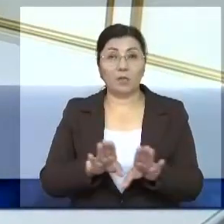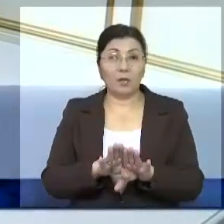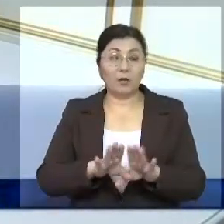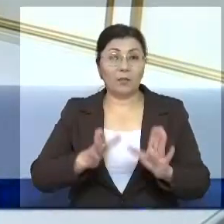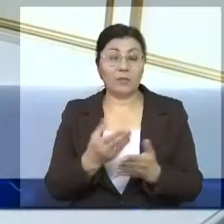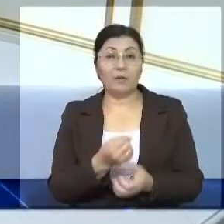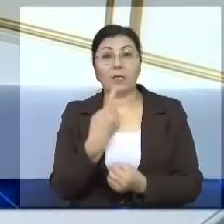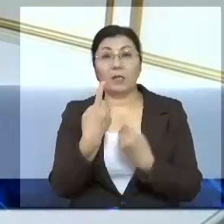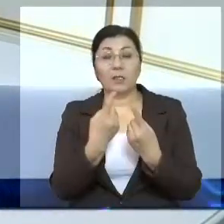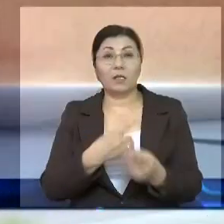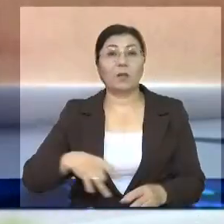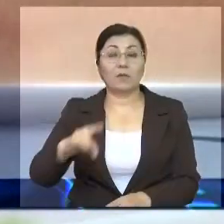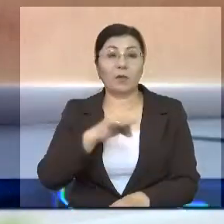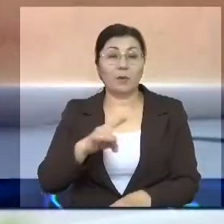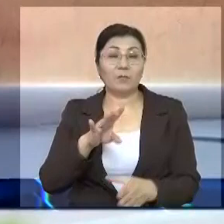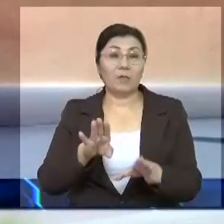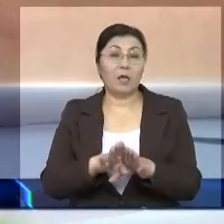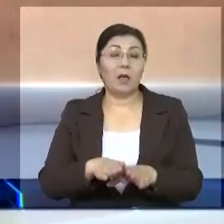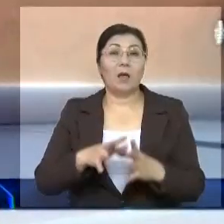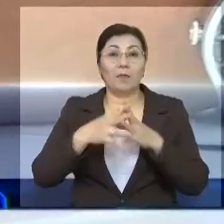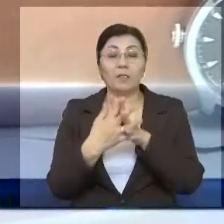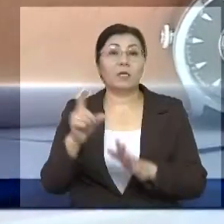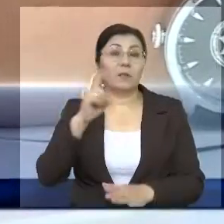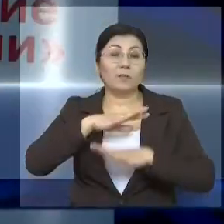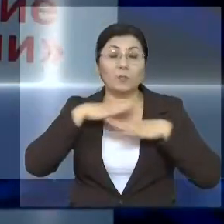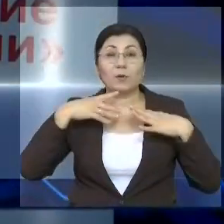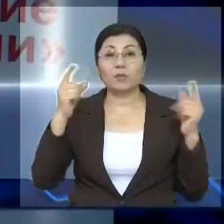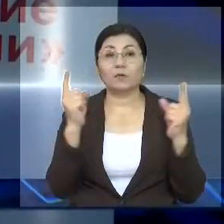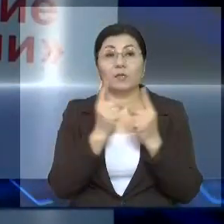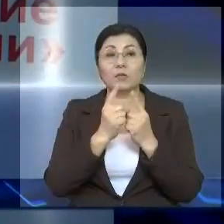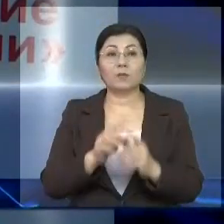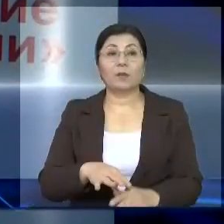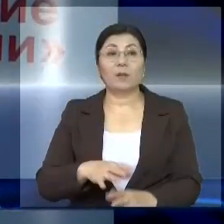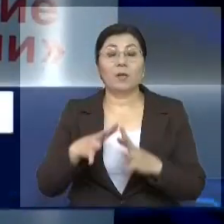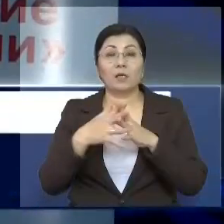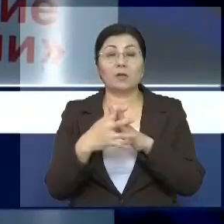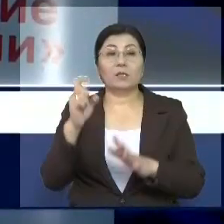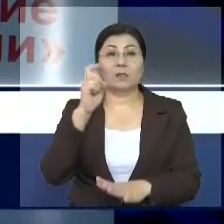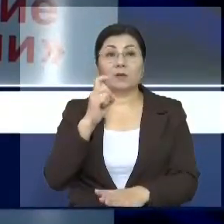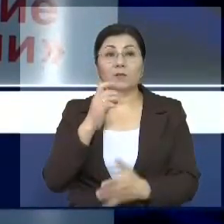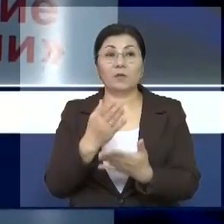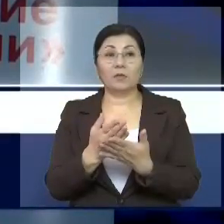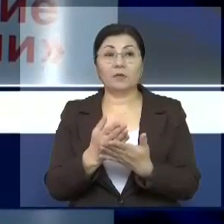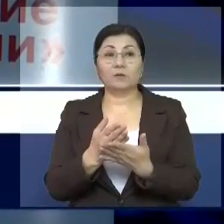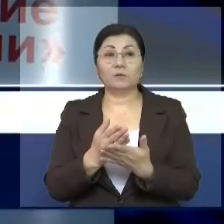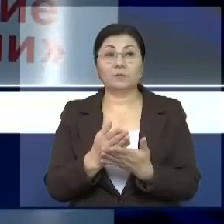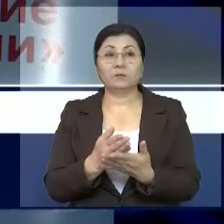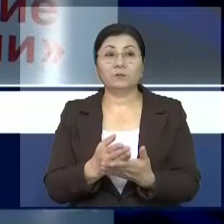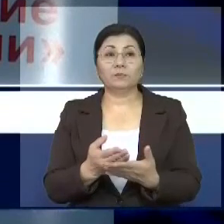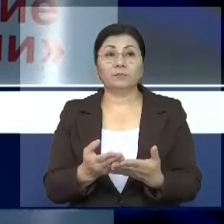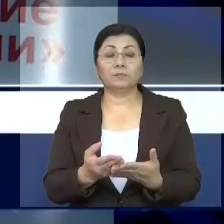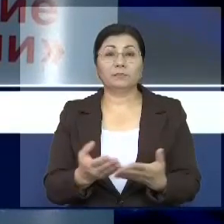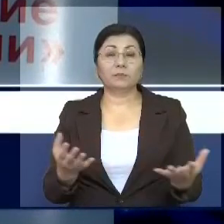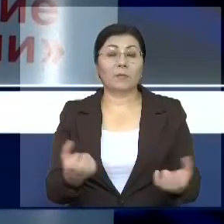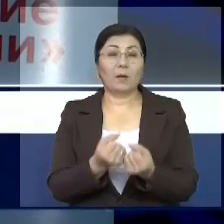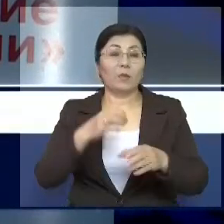преступления выявляются в районах, а именно в крестьянских хозяйствах. В крестьянских хозяйствах там, как сказать, там не удерживали, не избивали, там